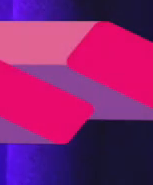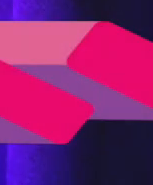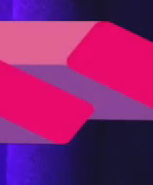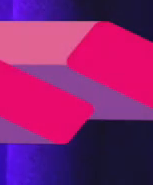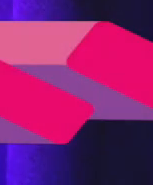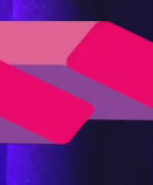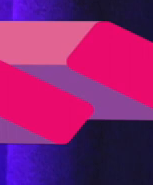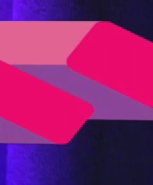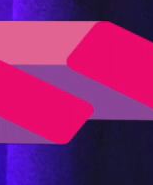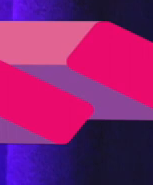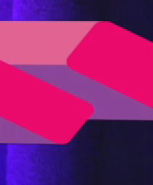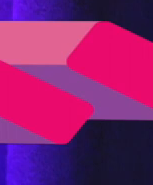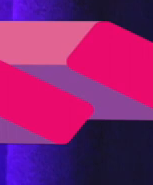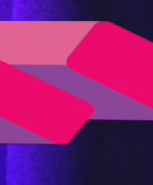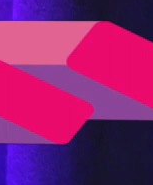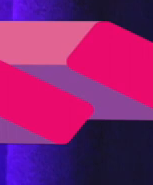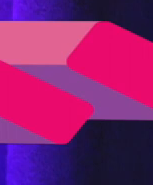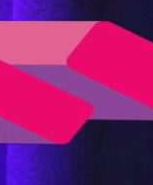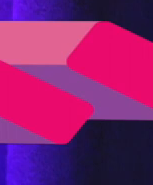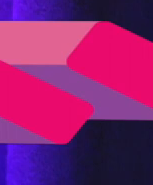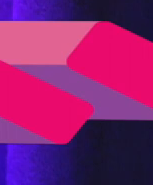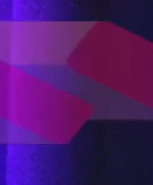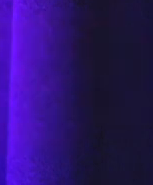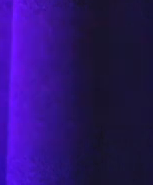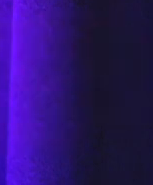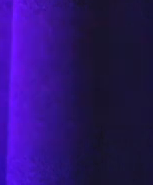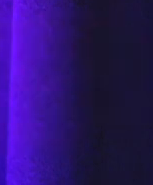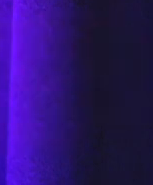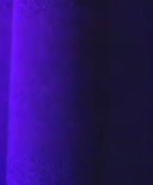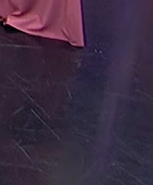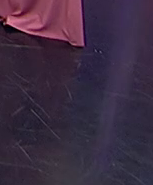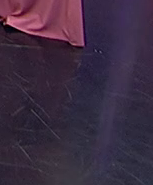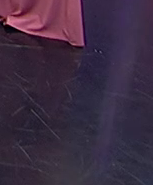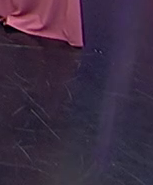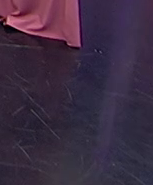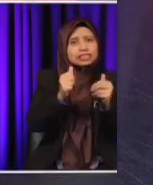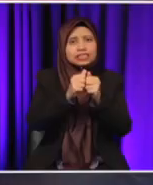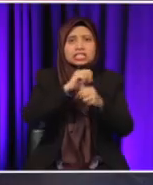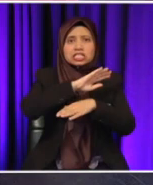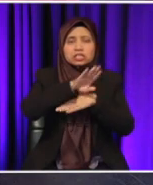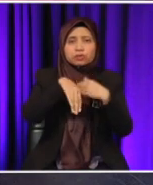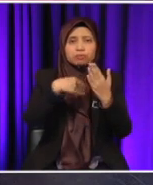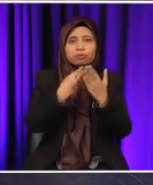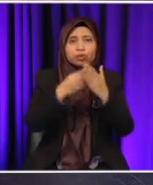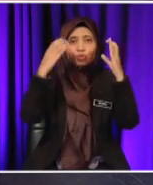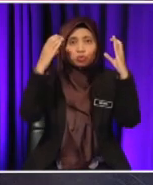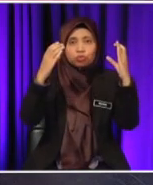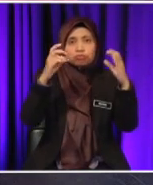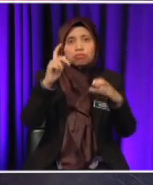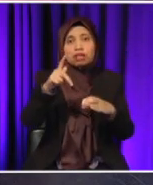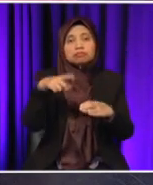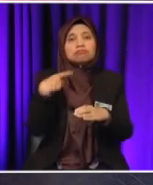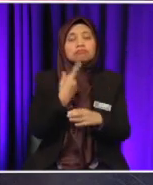khas Jalan Batu Kuala Lumpur baik dan berkenalan dengan guru-guru Hebat kita pastinya kita